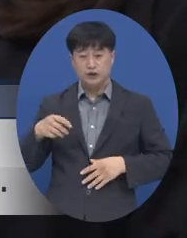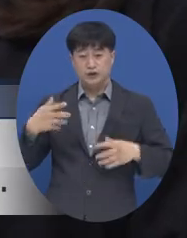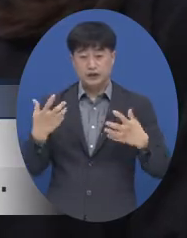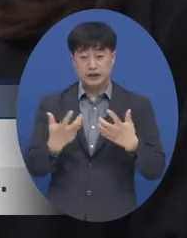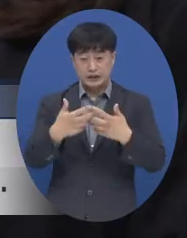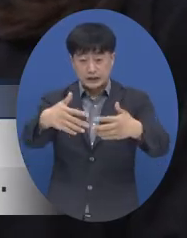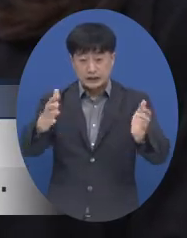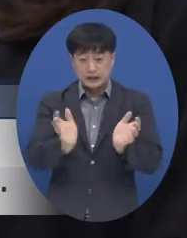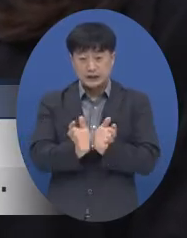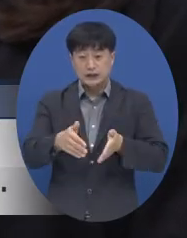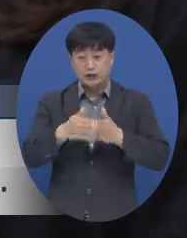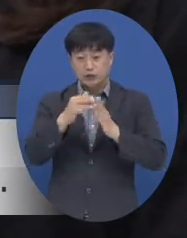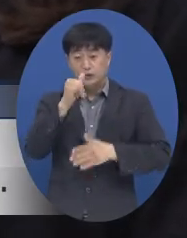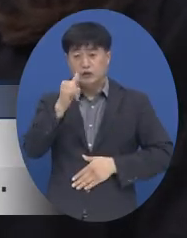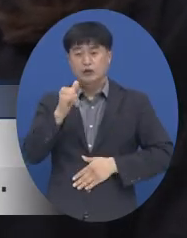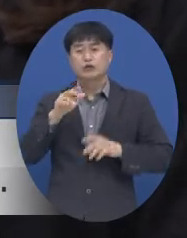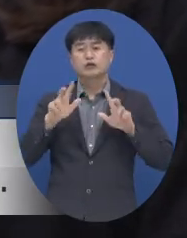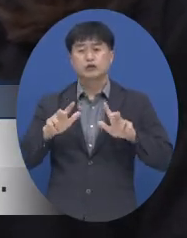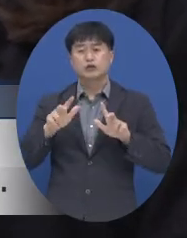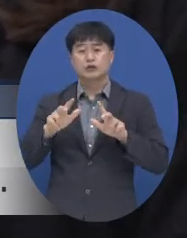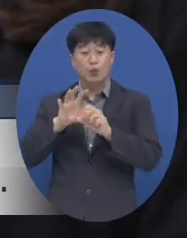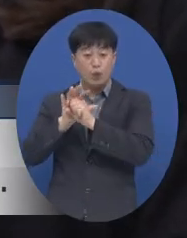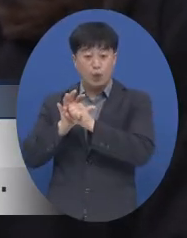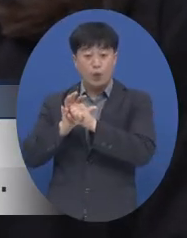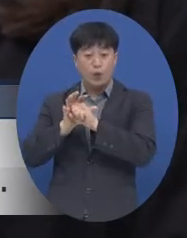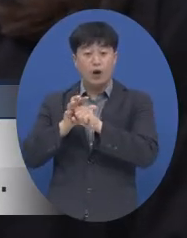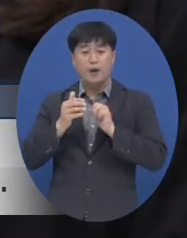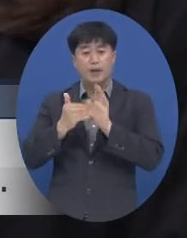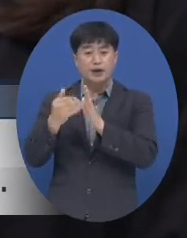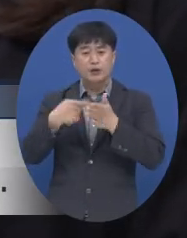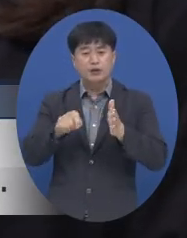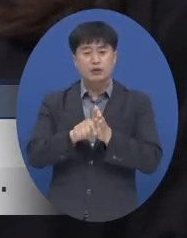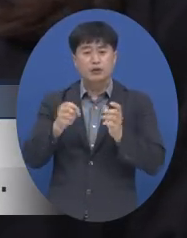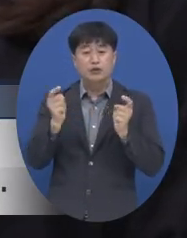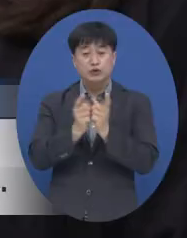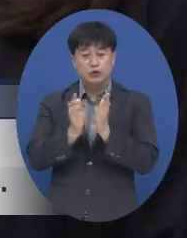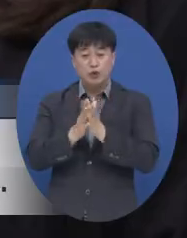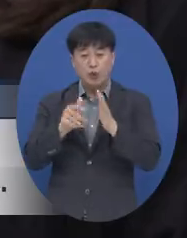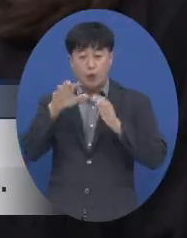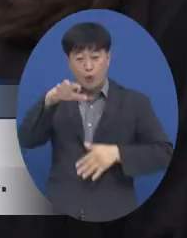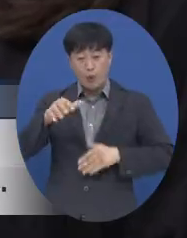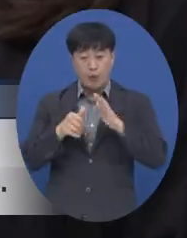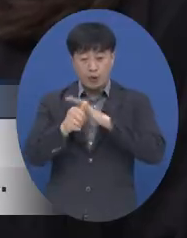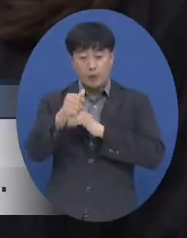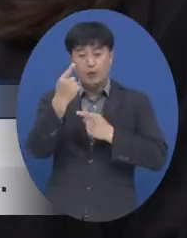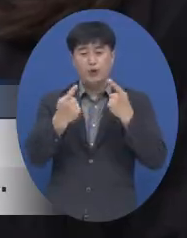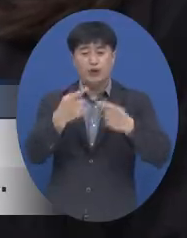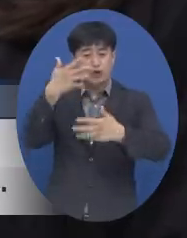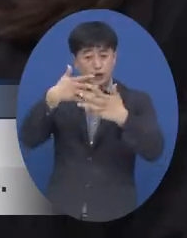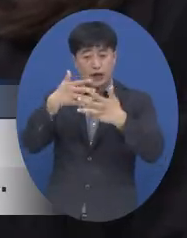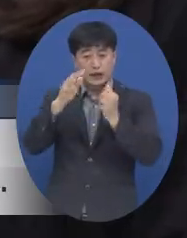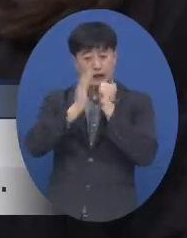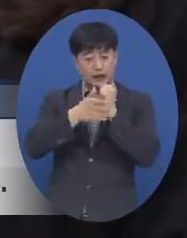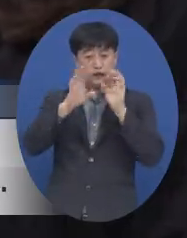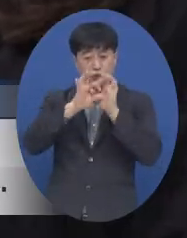현재 코로나19 예방으로 직접 현장을 방문하시기보다는 영상이나 사진을